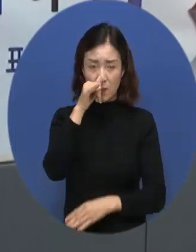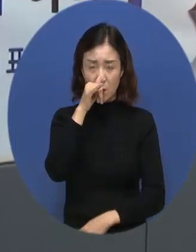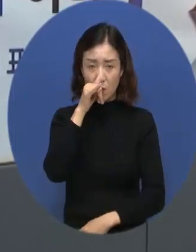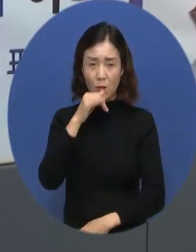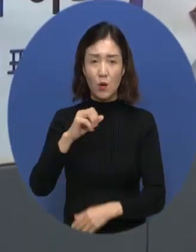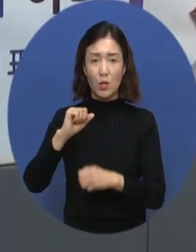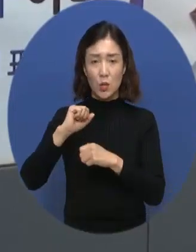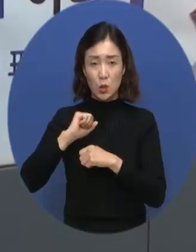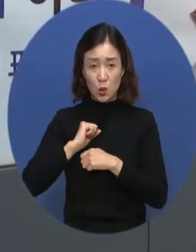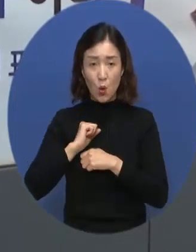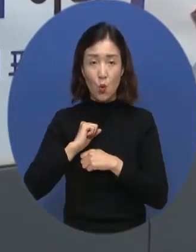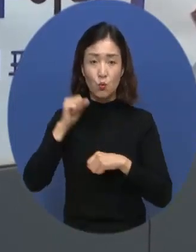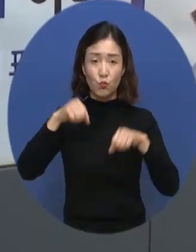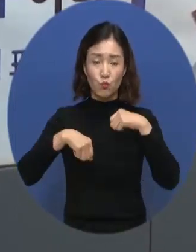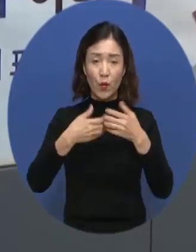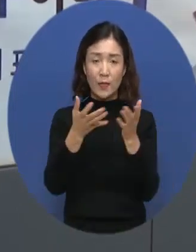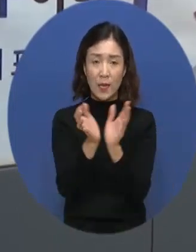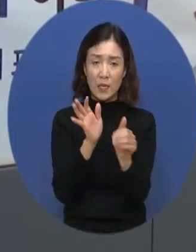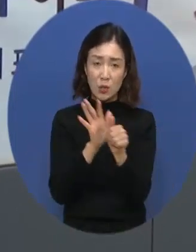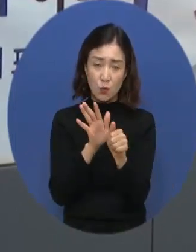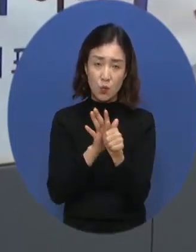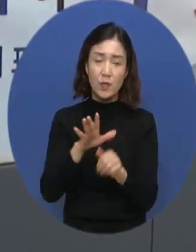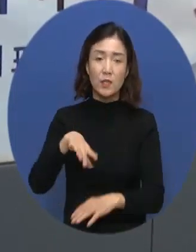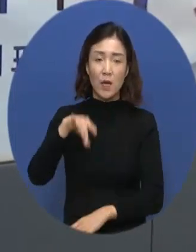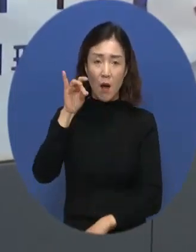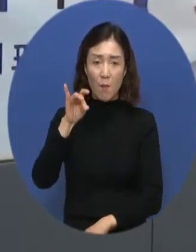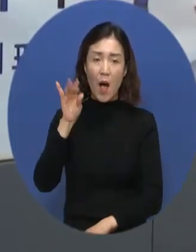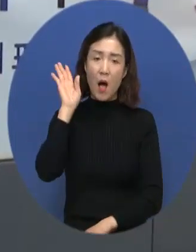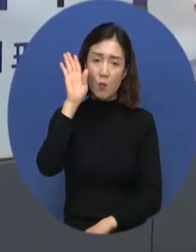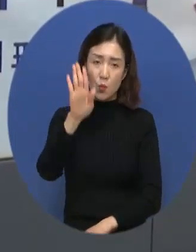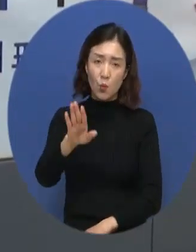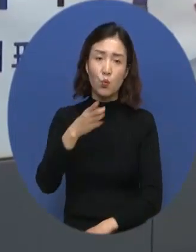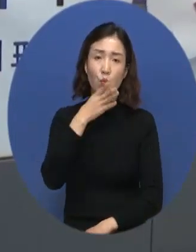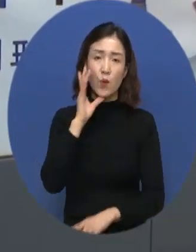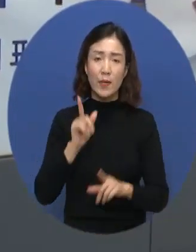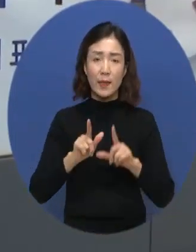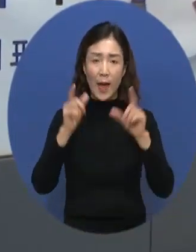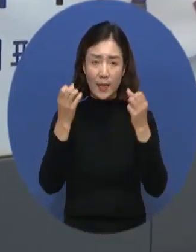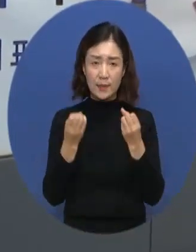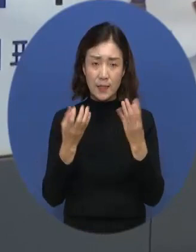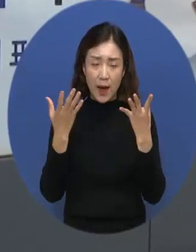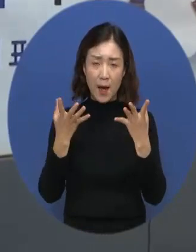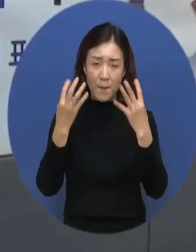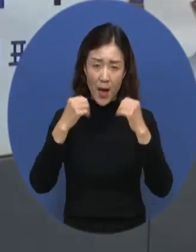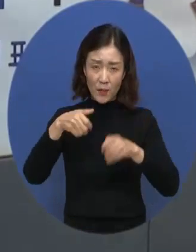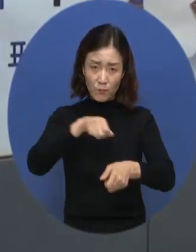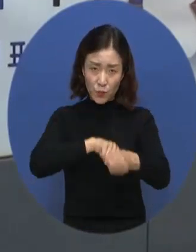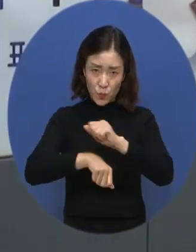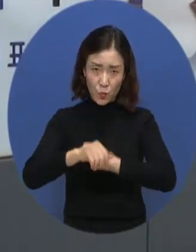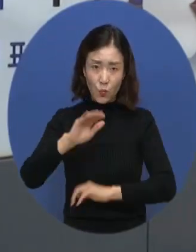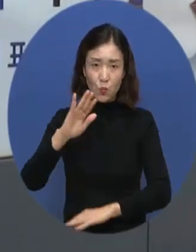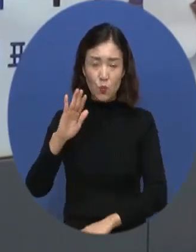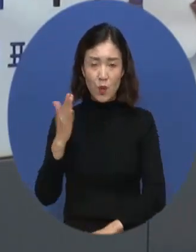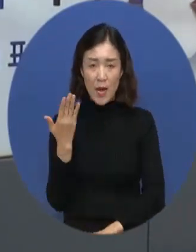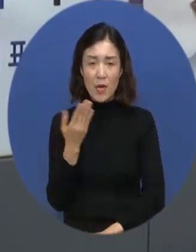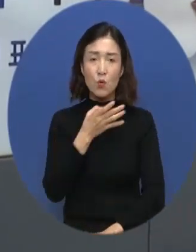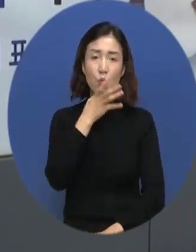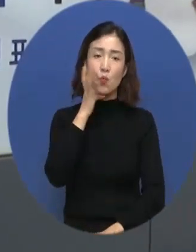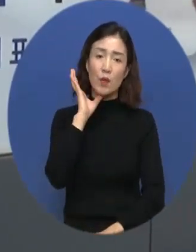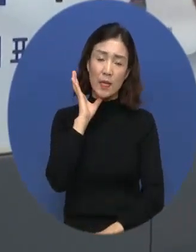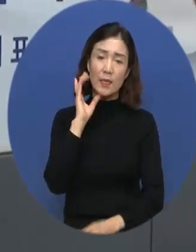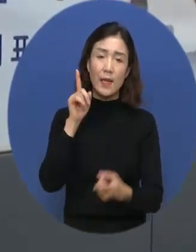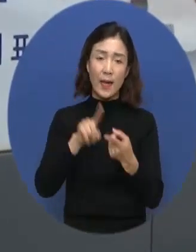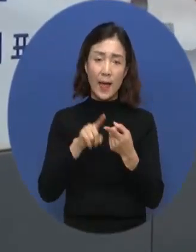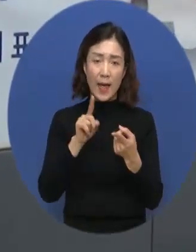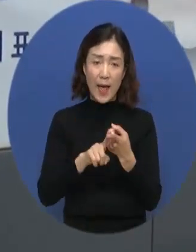지원이 이번이 처음입니다. 그래서 앞으로도 계속 이 노인의 날 행사가 많이 활성화가 되어서 노인분들에 대한